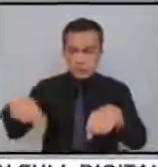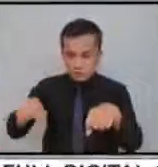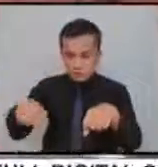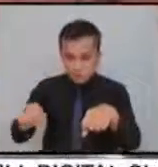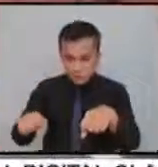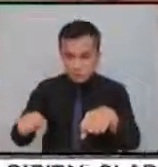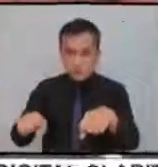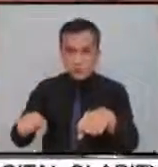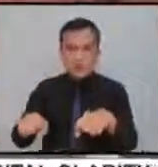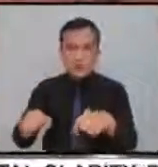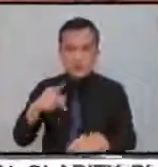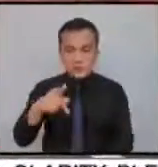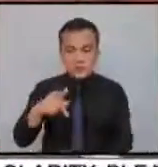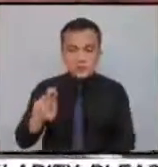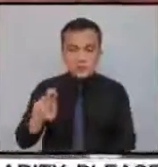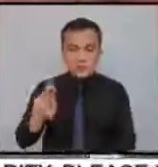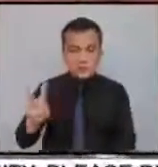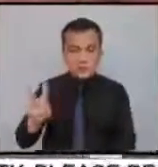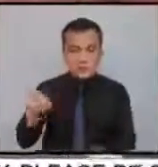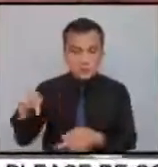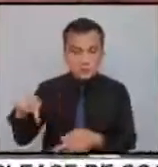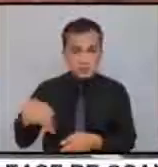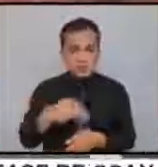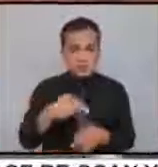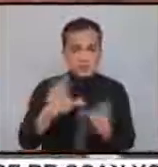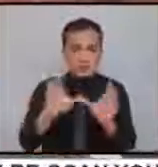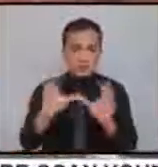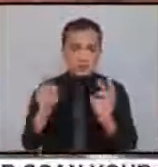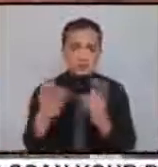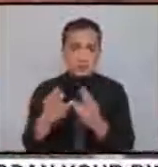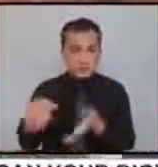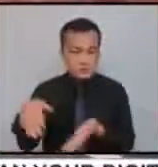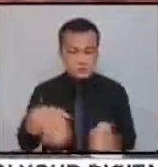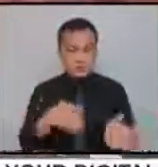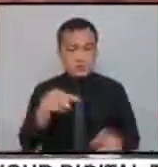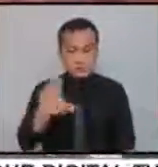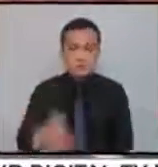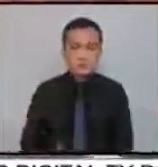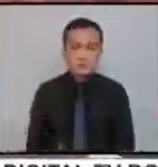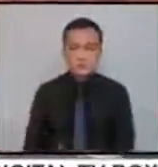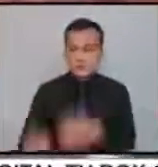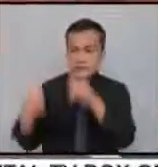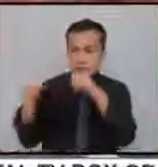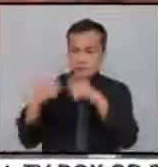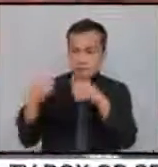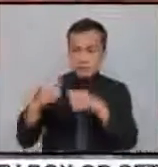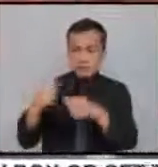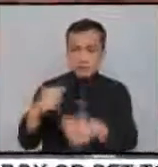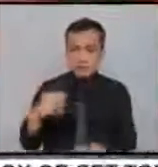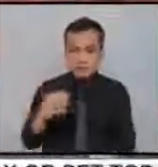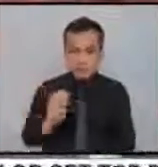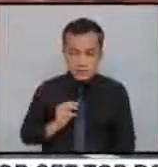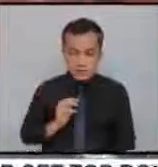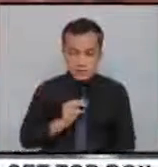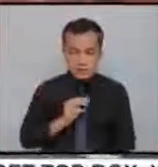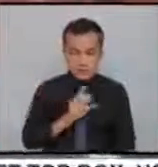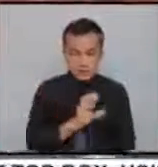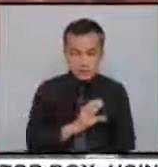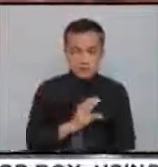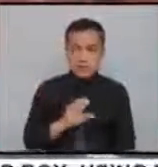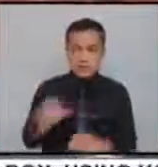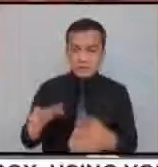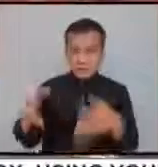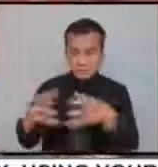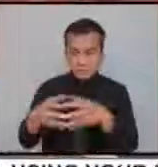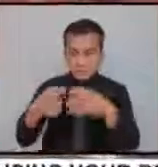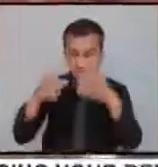sa kahabaan ng Commonwealth Avenue, Quezon City. Napagkasunduan ng Metro Manila Council o MMC na binubuo ng mga mayor ng Kalakhang,